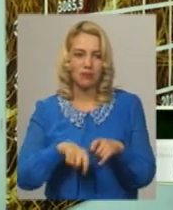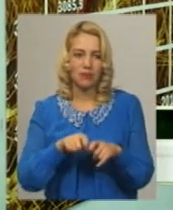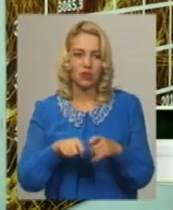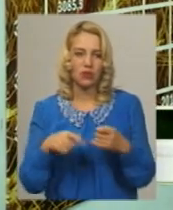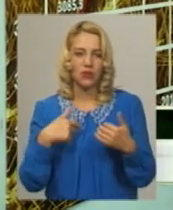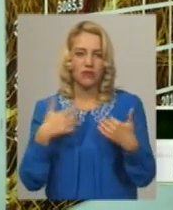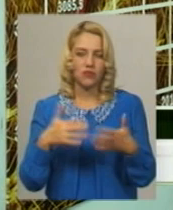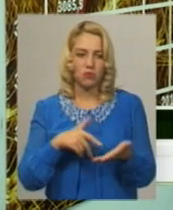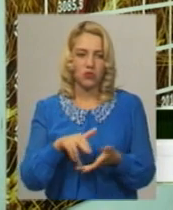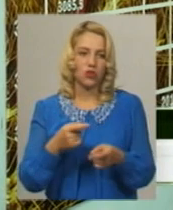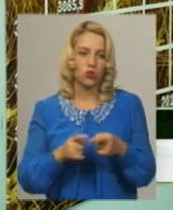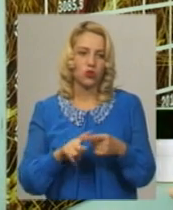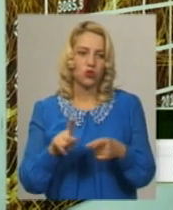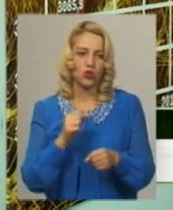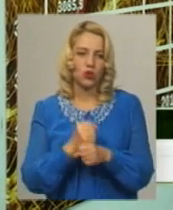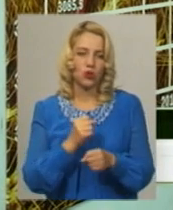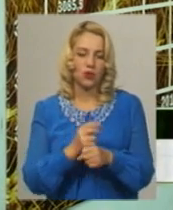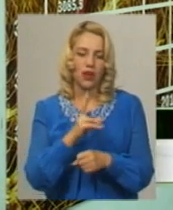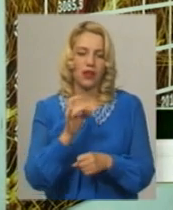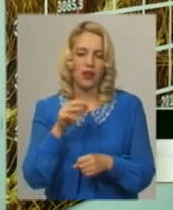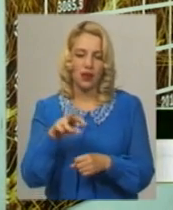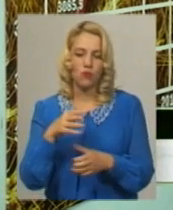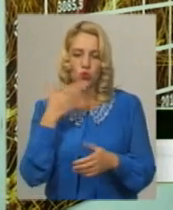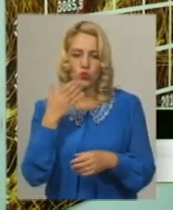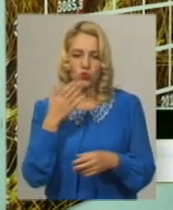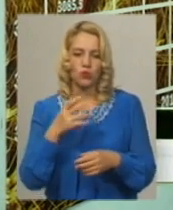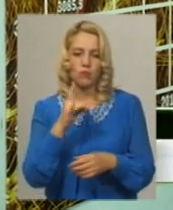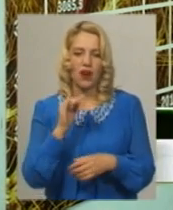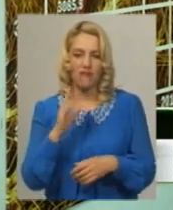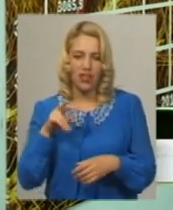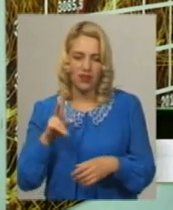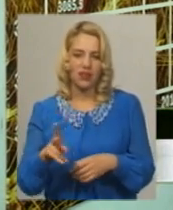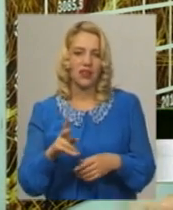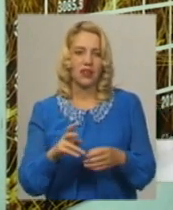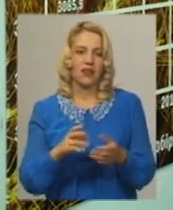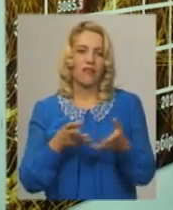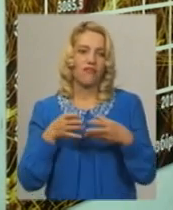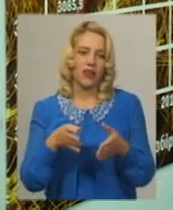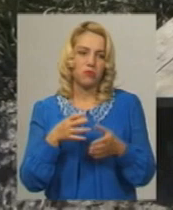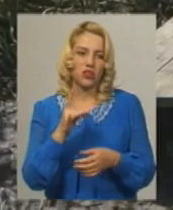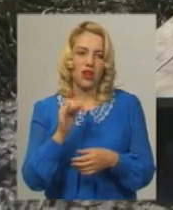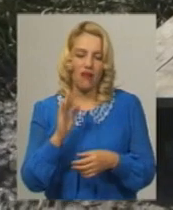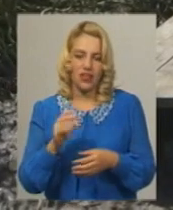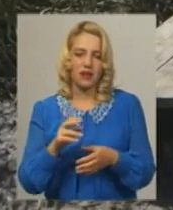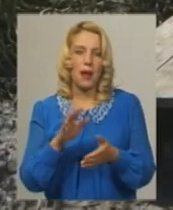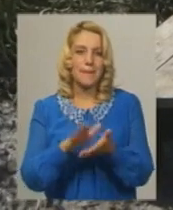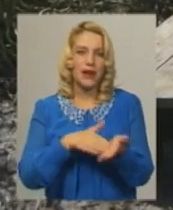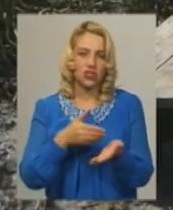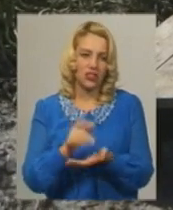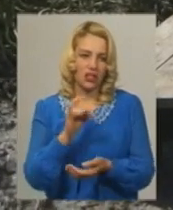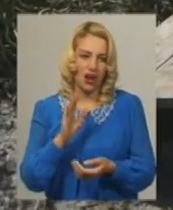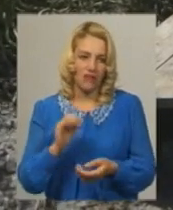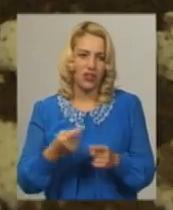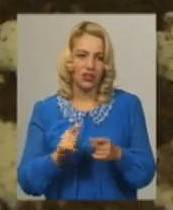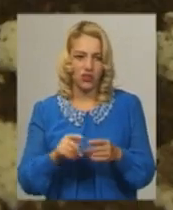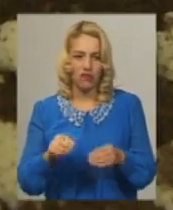вже прийшли до того, що ми робимо крем-суп із равлика, випічка з равлика, паштет із печінки равлик. Равлики Івана з чоловіком